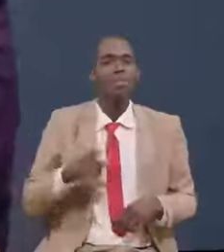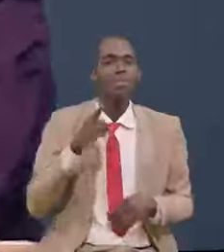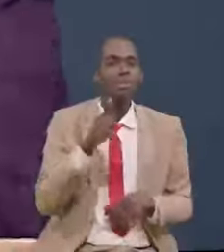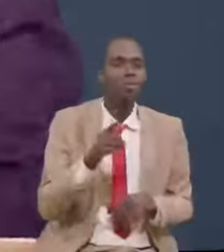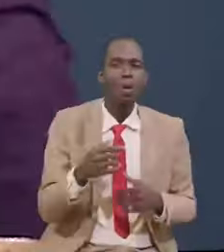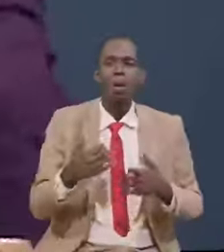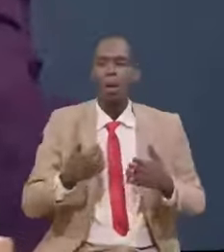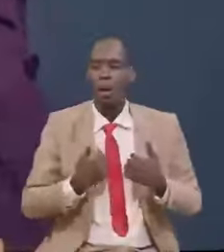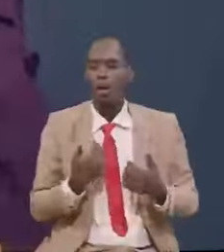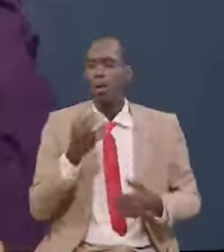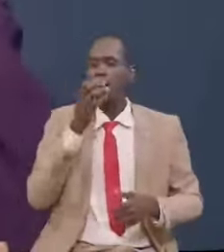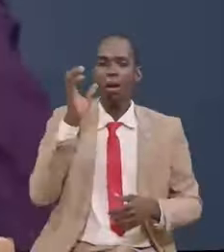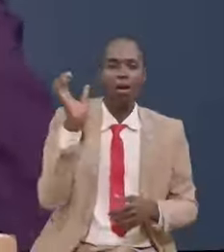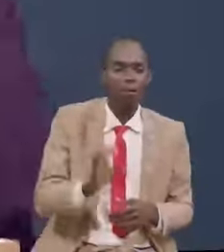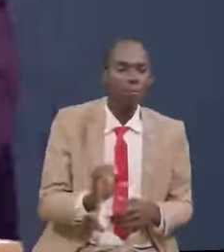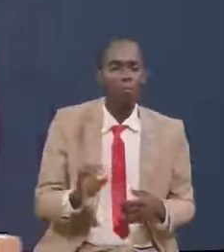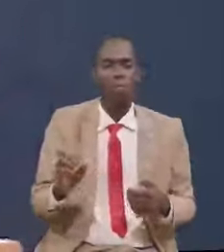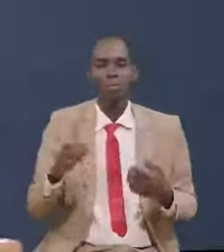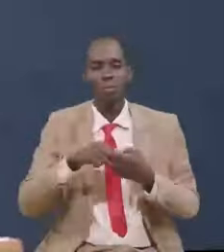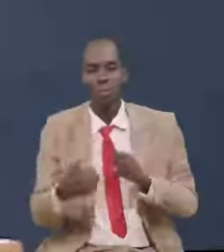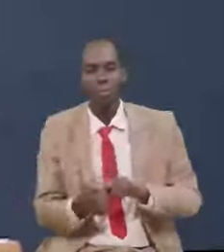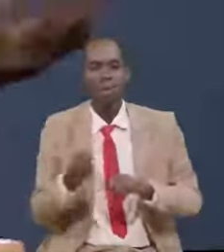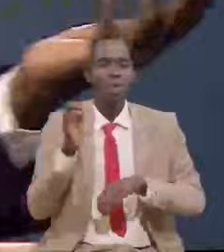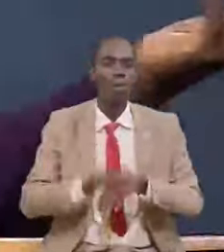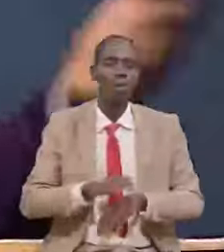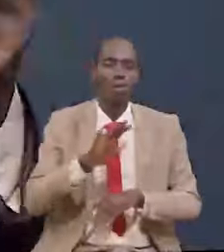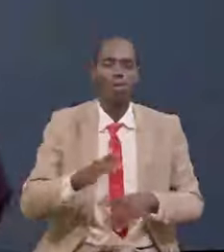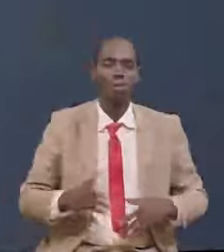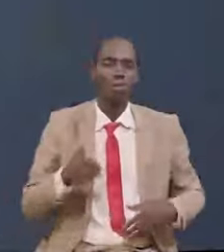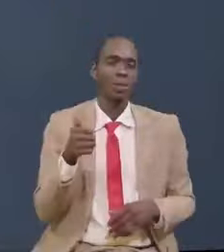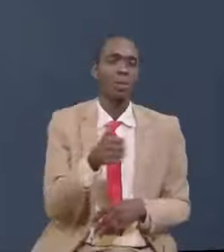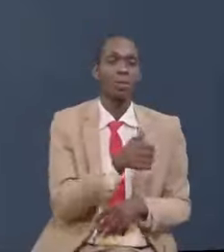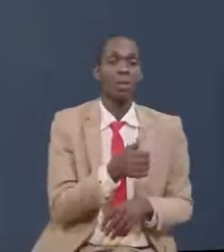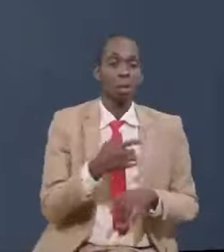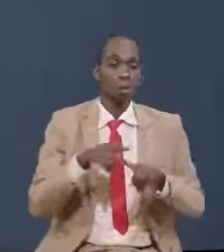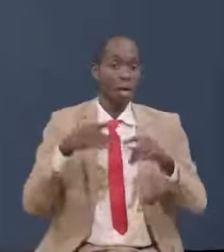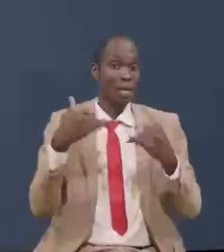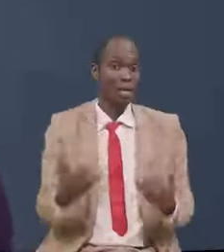et tu as trimballé ce malheur partout. Maintenant, il est venu.